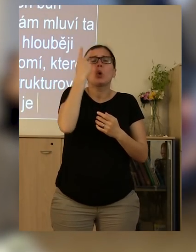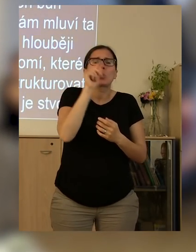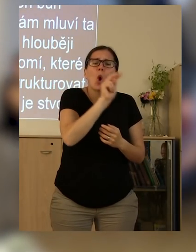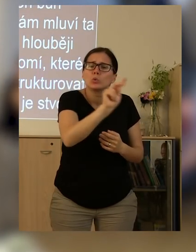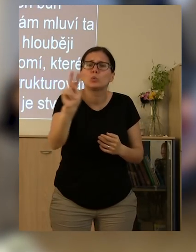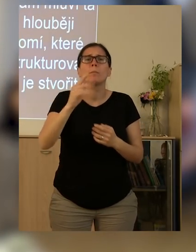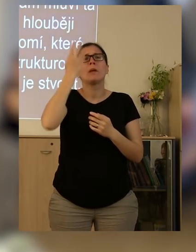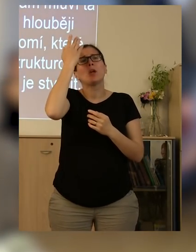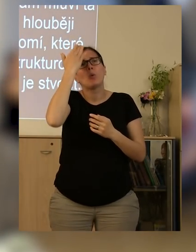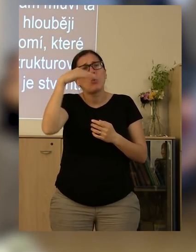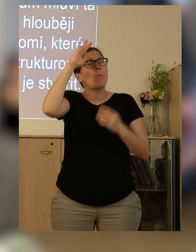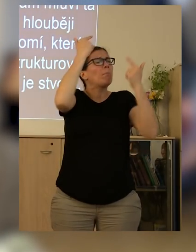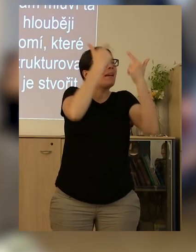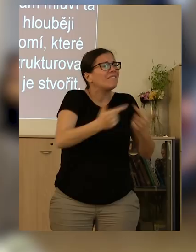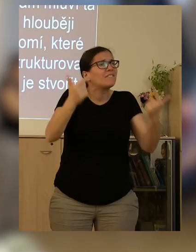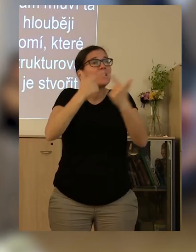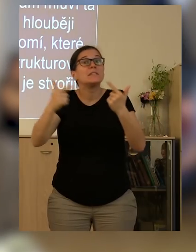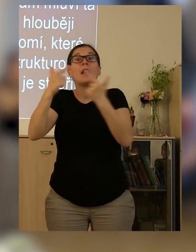A v tom je obrovský rozdíl.